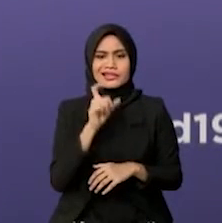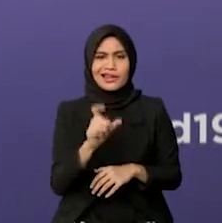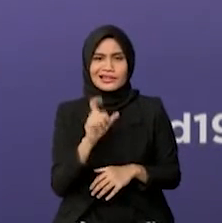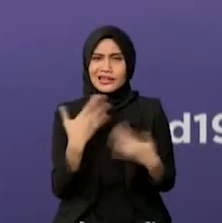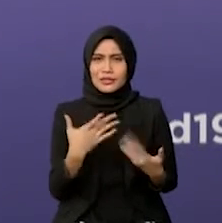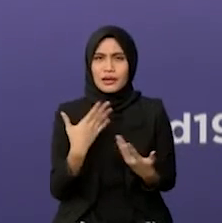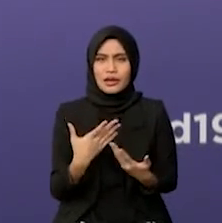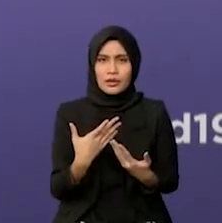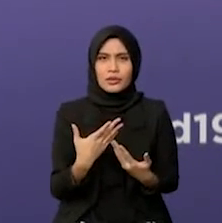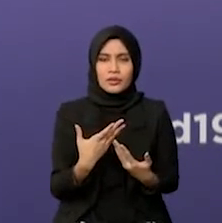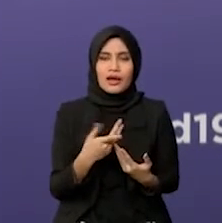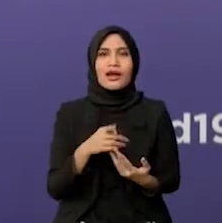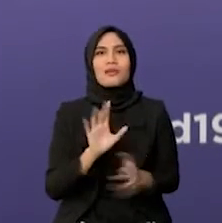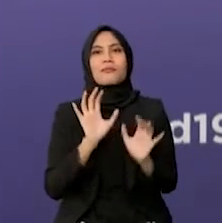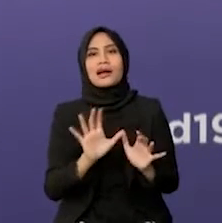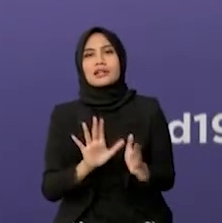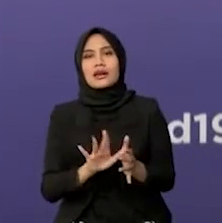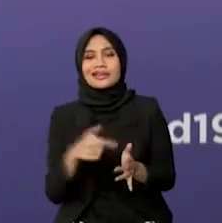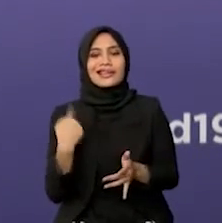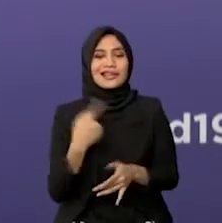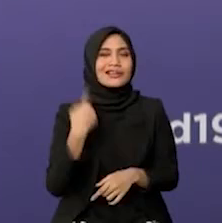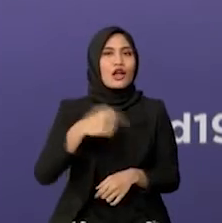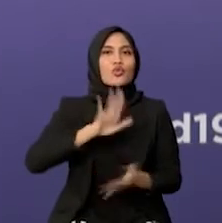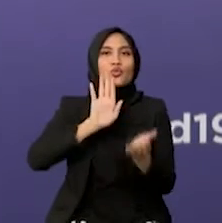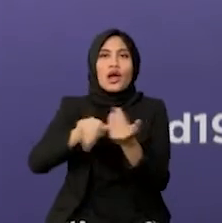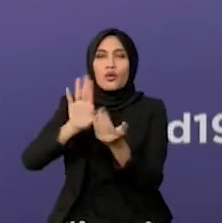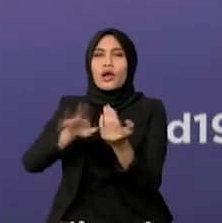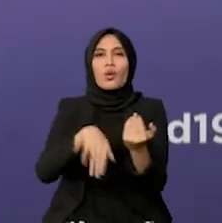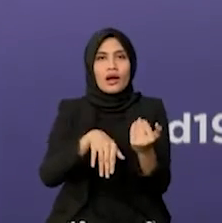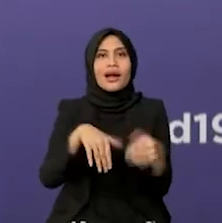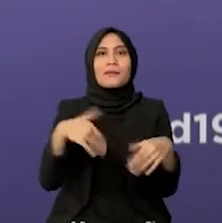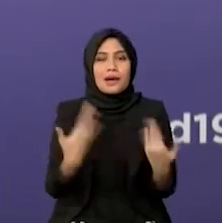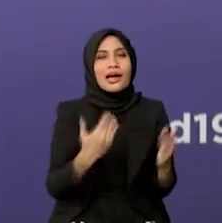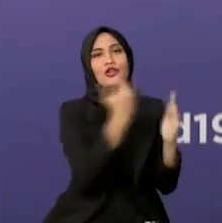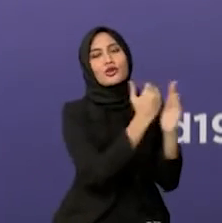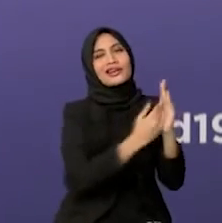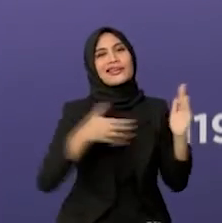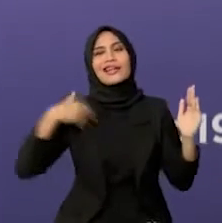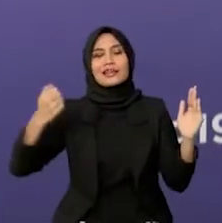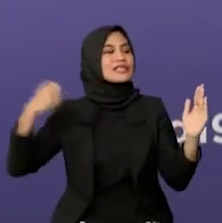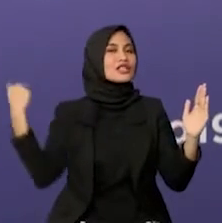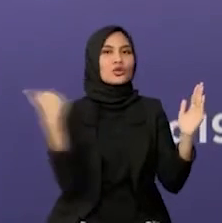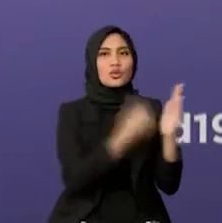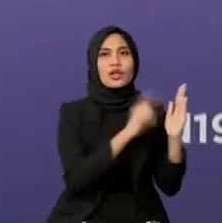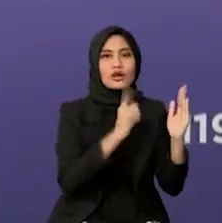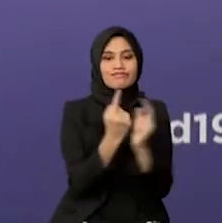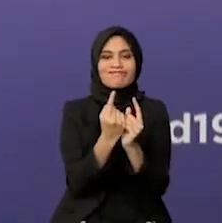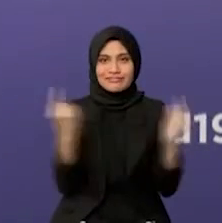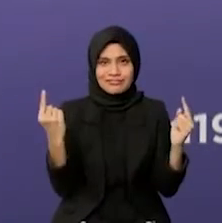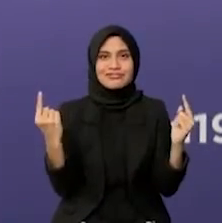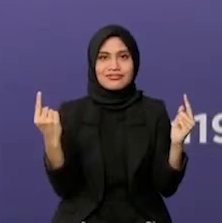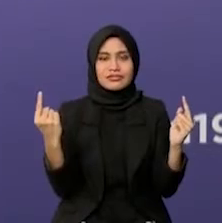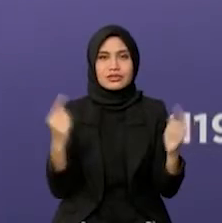dan berkali-kali akan terus kita sampaikan yaitu dengan mematuhi protokol kesehatan menjaga jarak